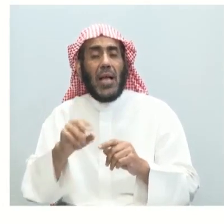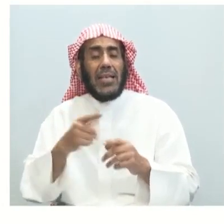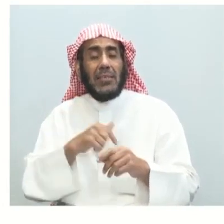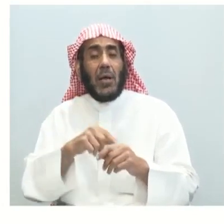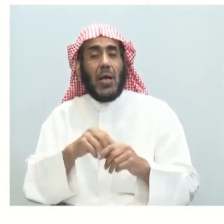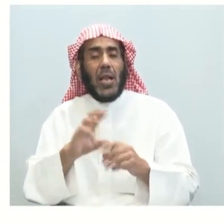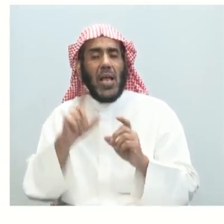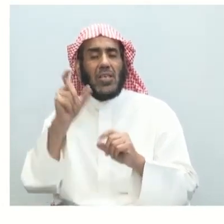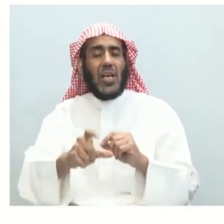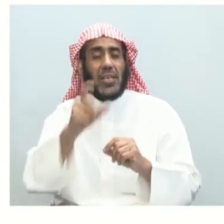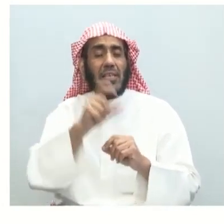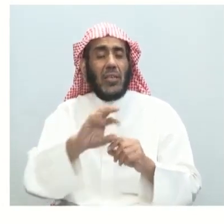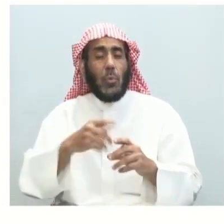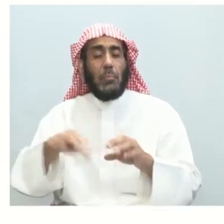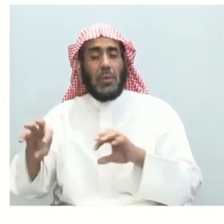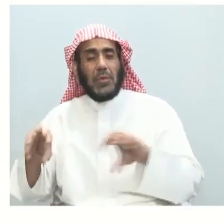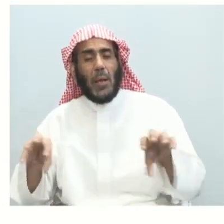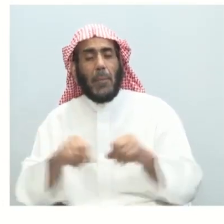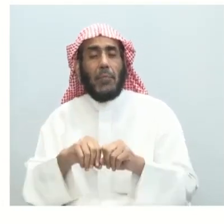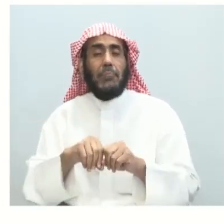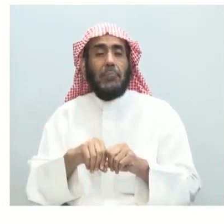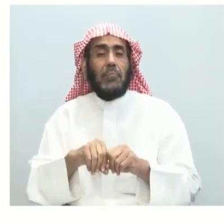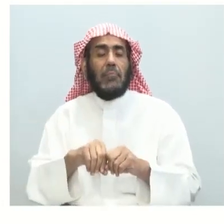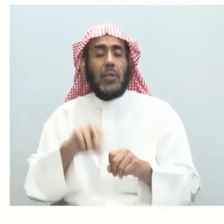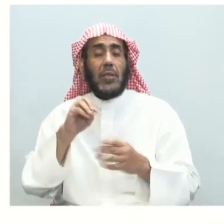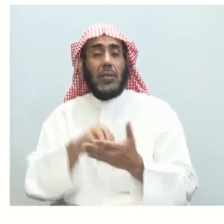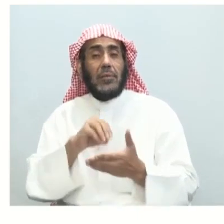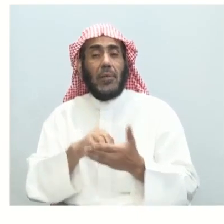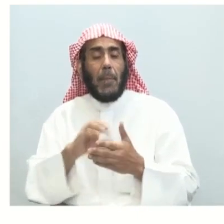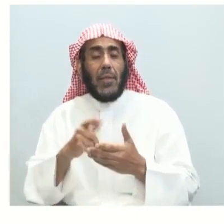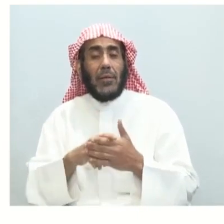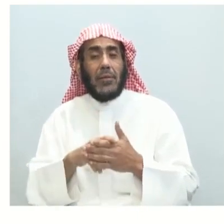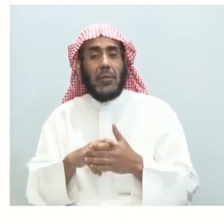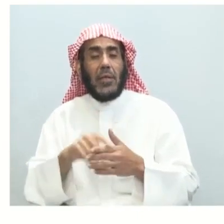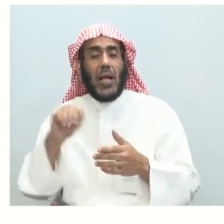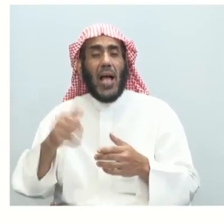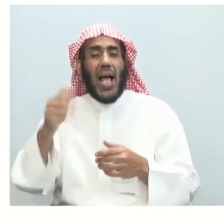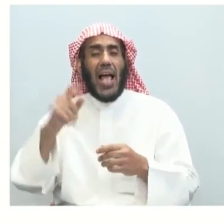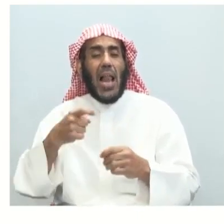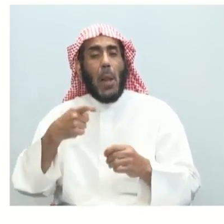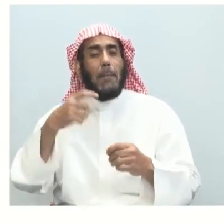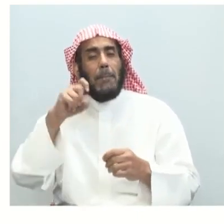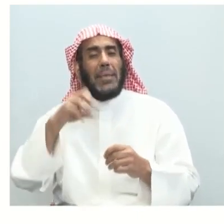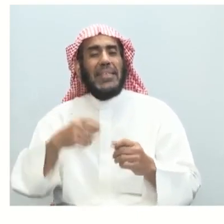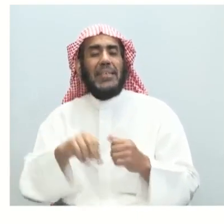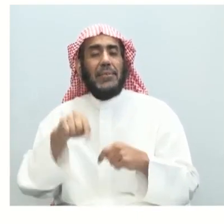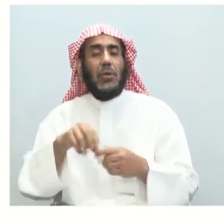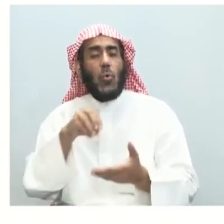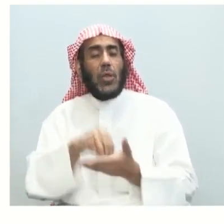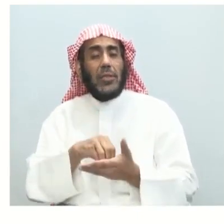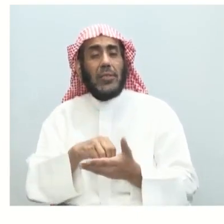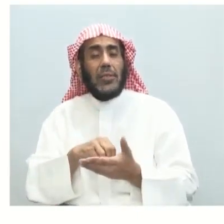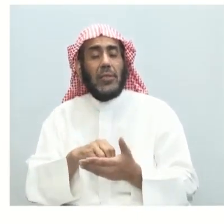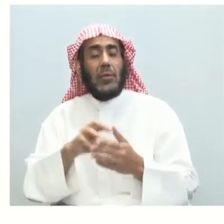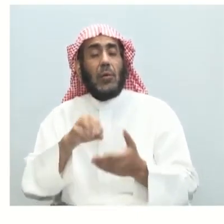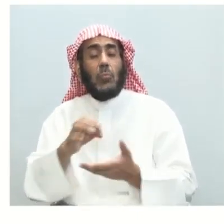اسماء لاشخاص حتى نقوم بتميزهم عن بعد ايضا لدينا هنا ماذا حائل اذا هنا مدينه وضعت ماذا